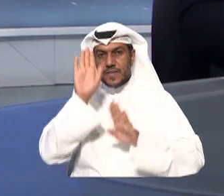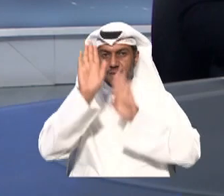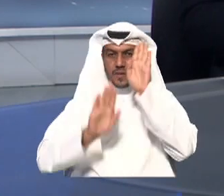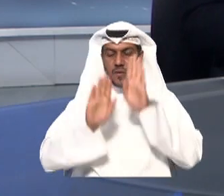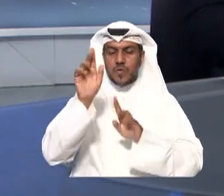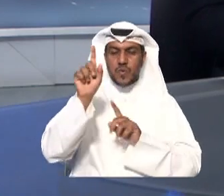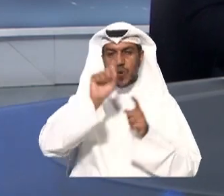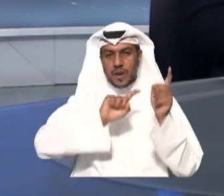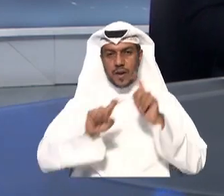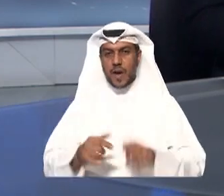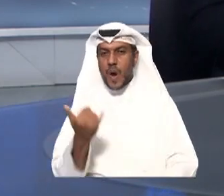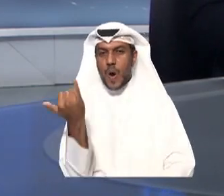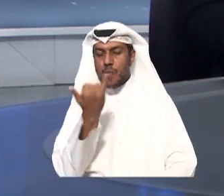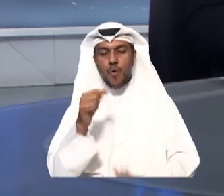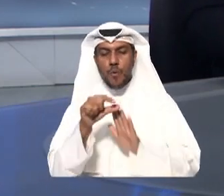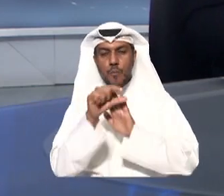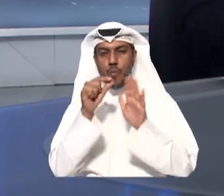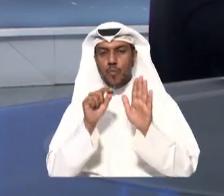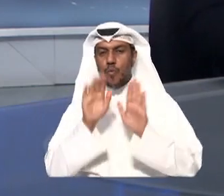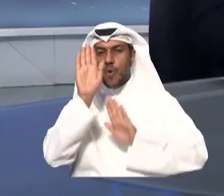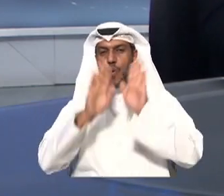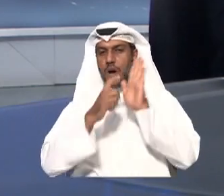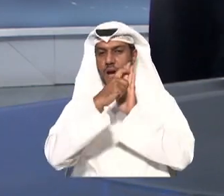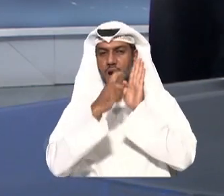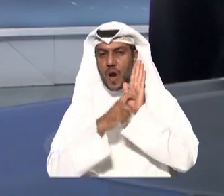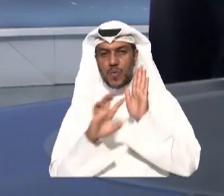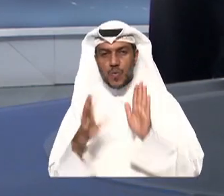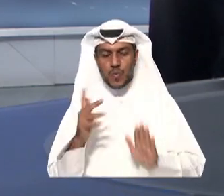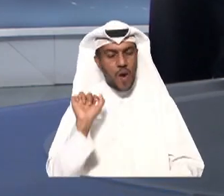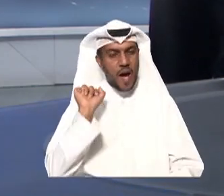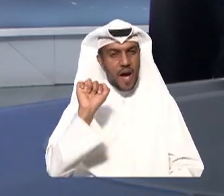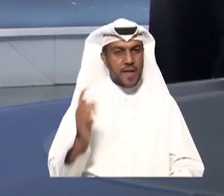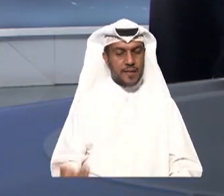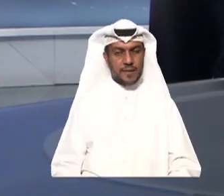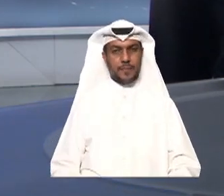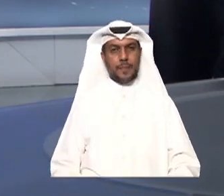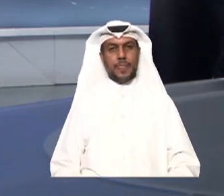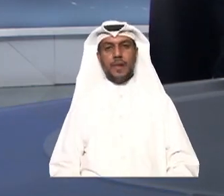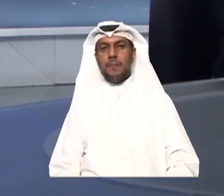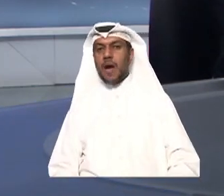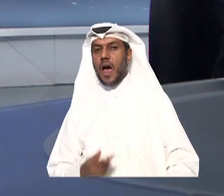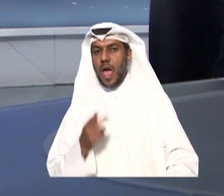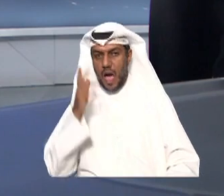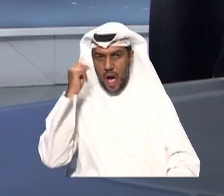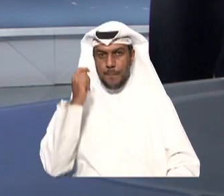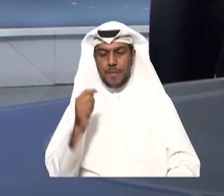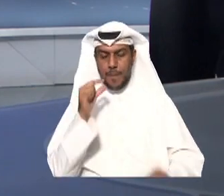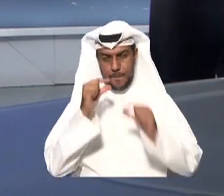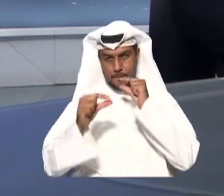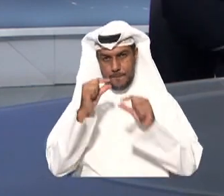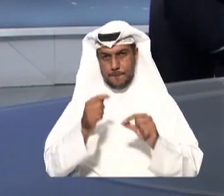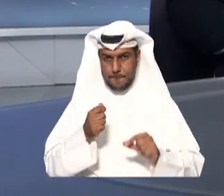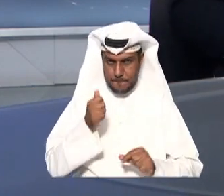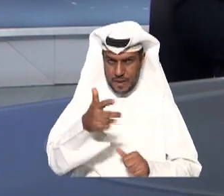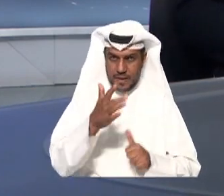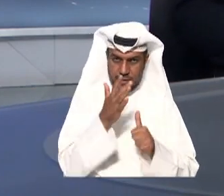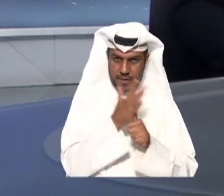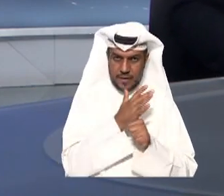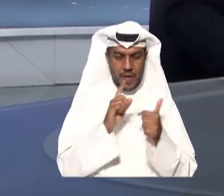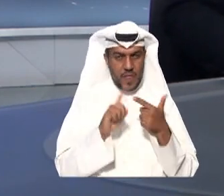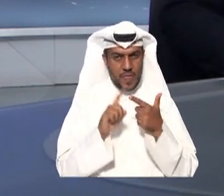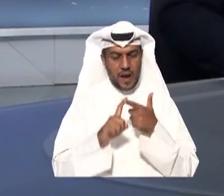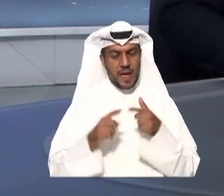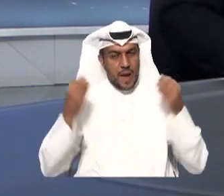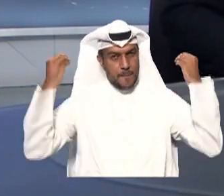أبرز الملفات المطروحة للمناقشة مشروع بقانون بشأن دعم وضمان تمويل البنوك إلى جانب القوانين الخاصة